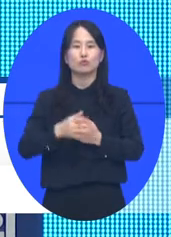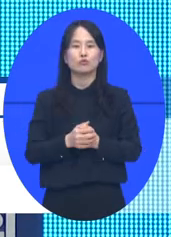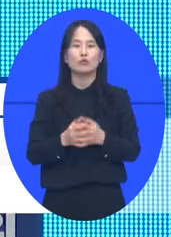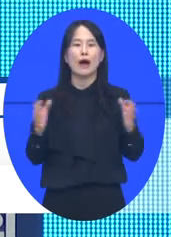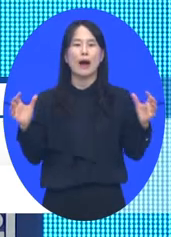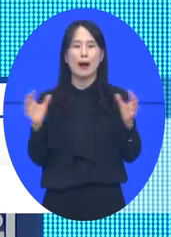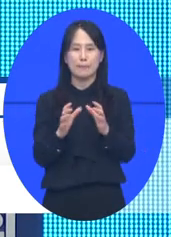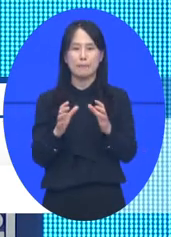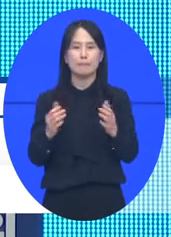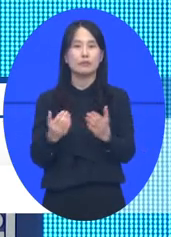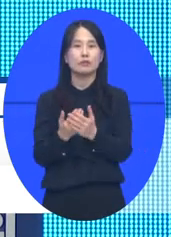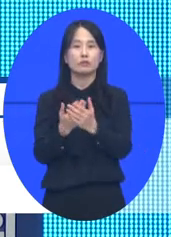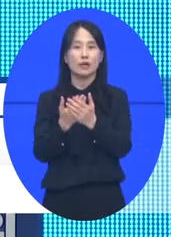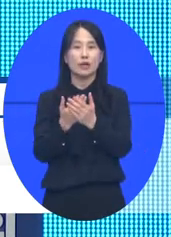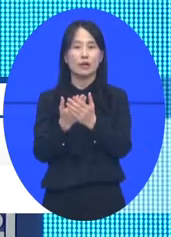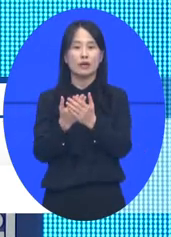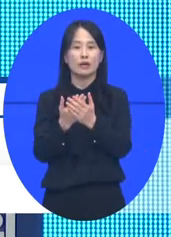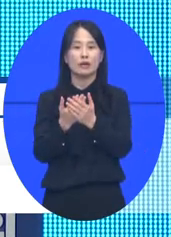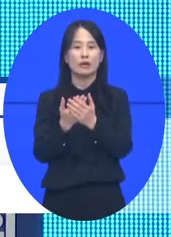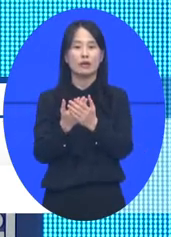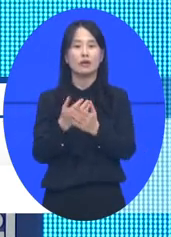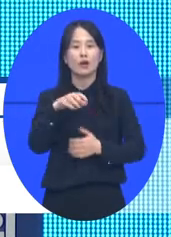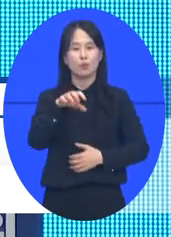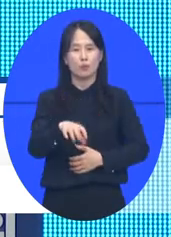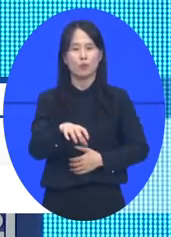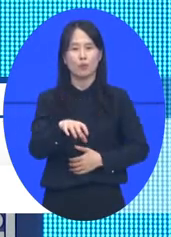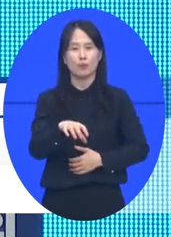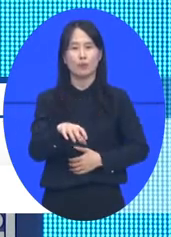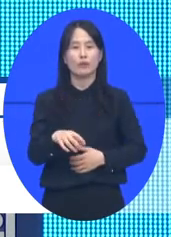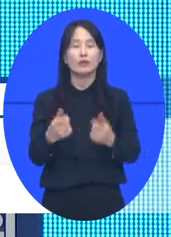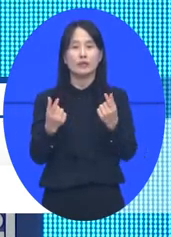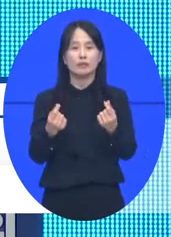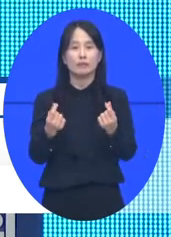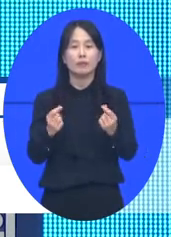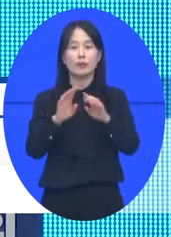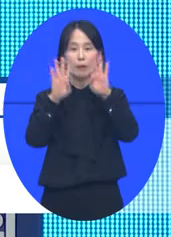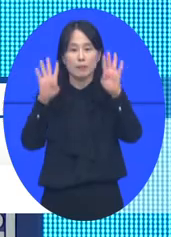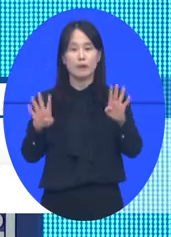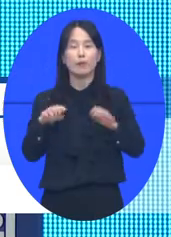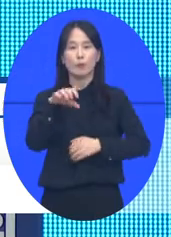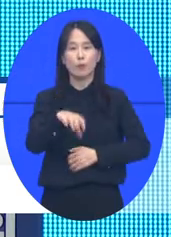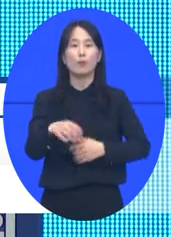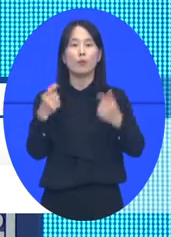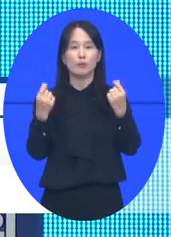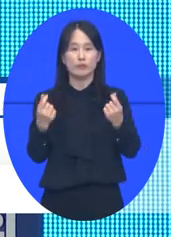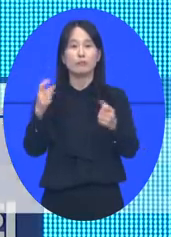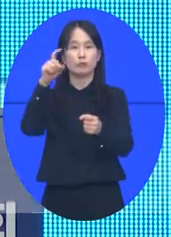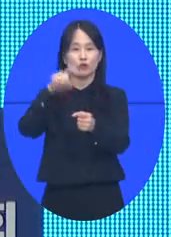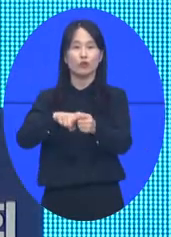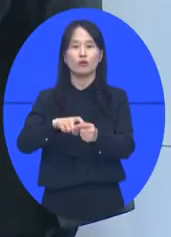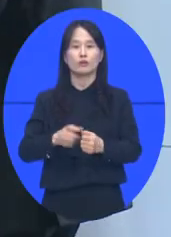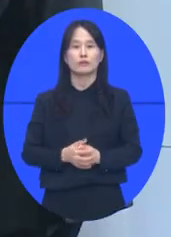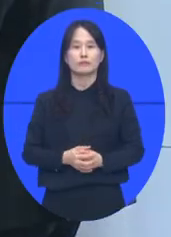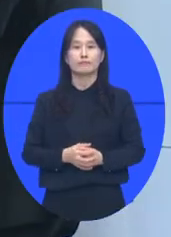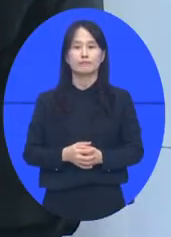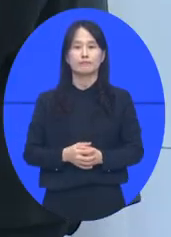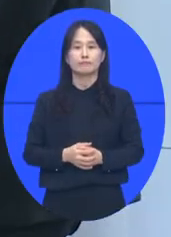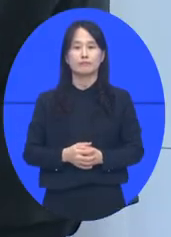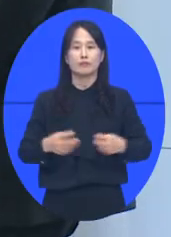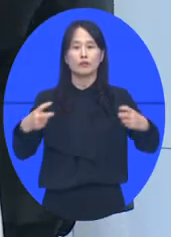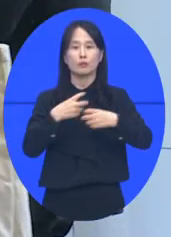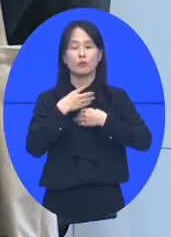교통안전기술이 같이 성장하는 그러한 자리가 이번 박람회의 자리가 되지 않을까 싶습니다.